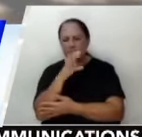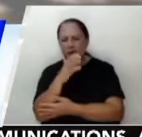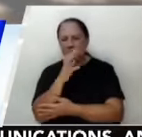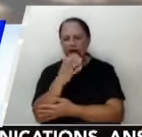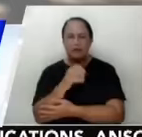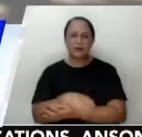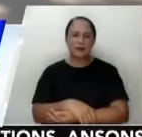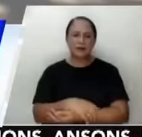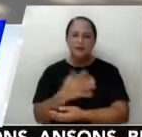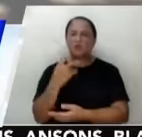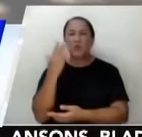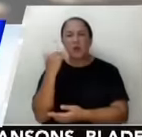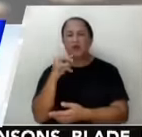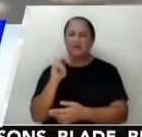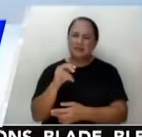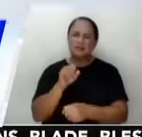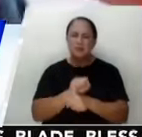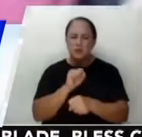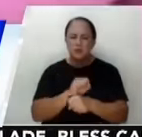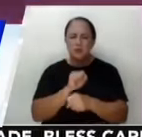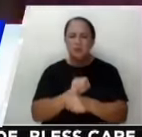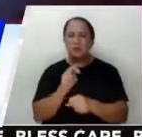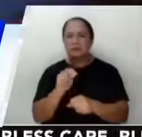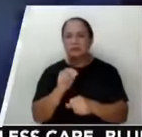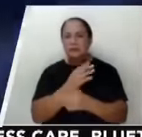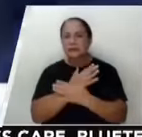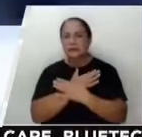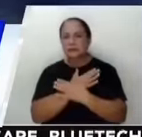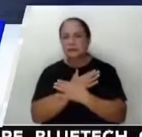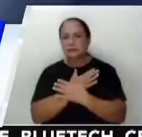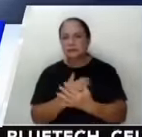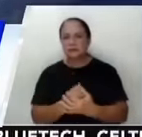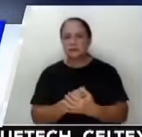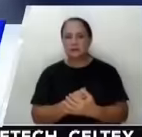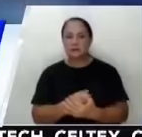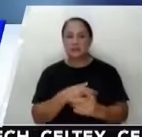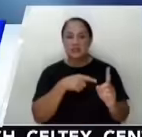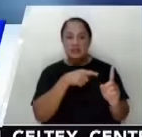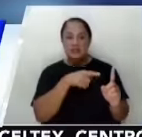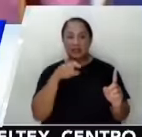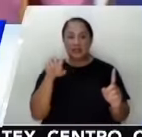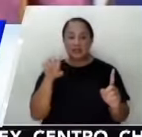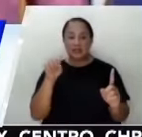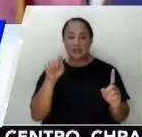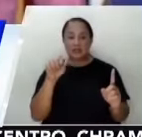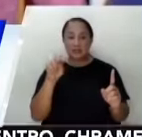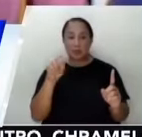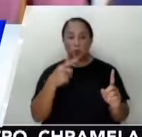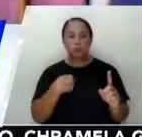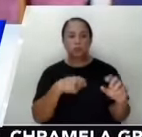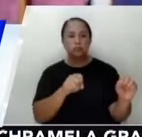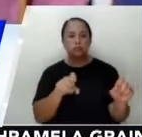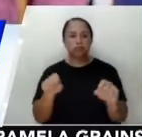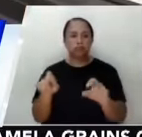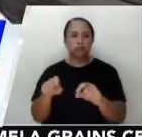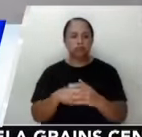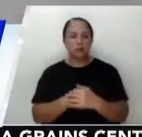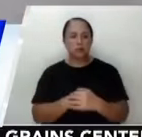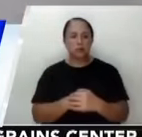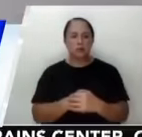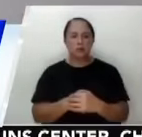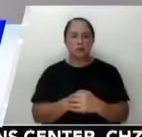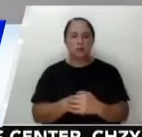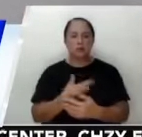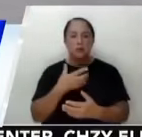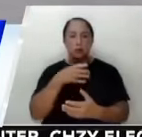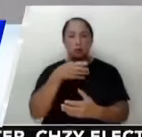Talagang ano namin, pang-anap buhay para sa pamilya namin. Pero si Ka Estong na nakakabenta ng 12 cases ng mineral water sa